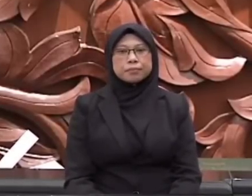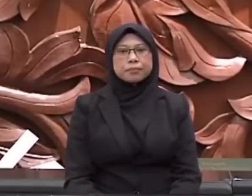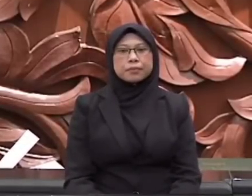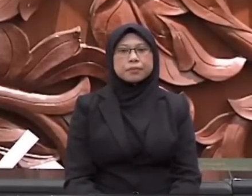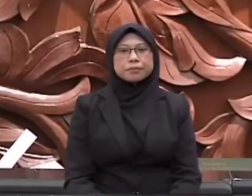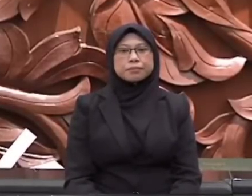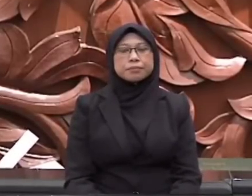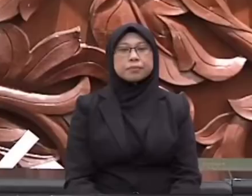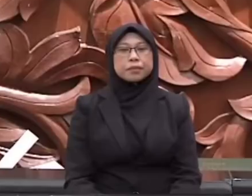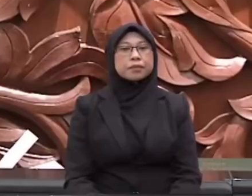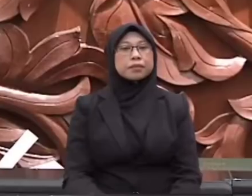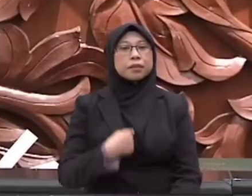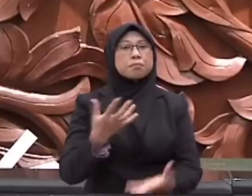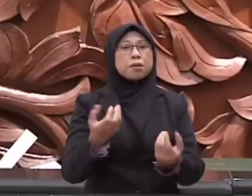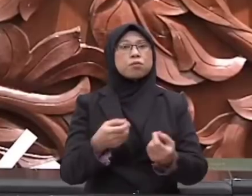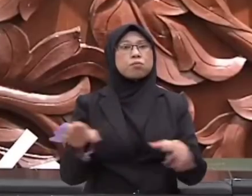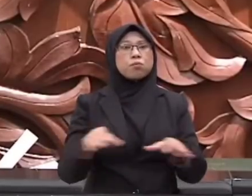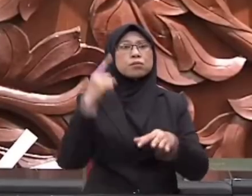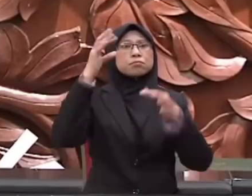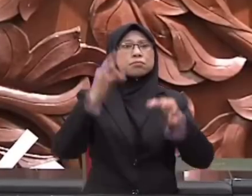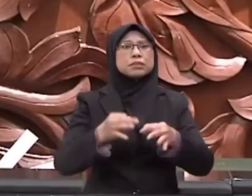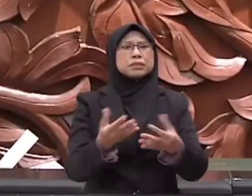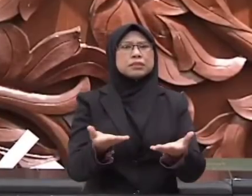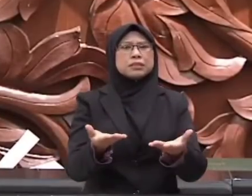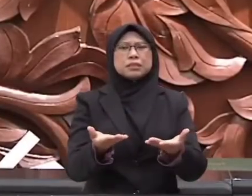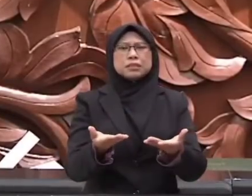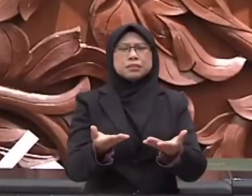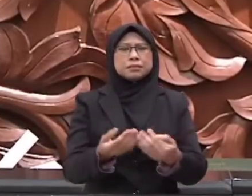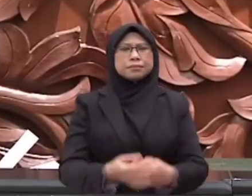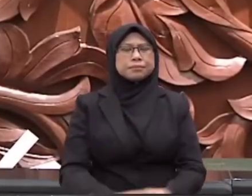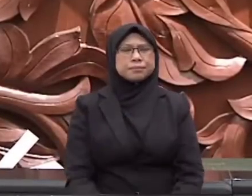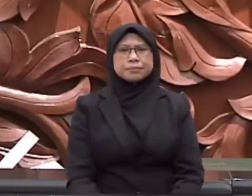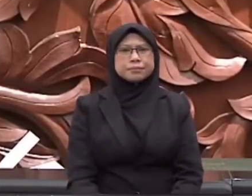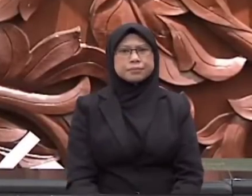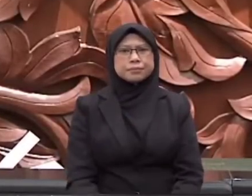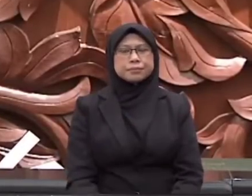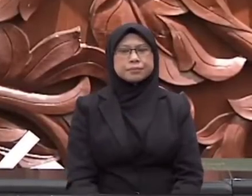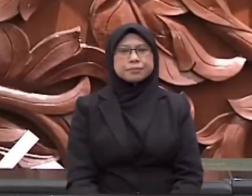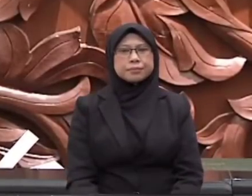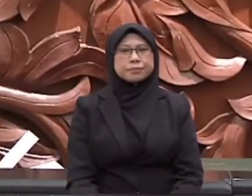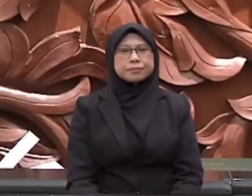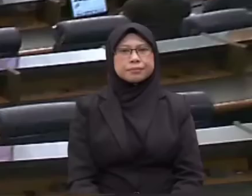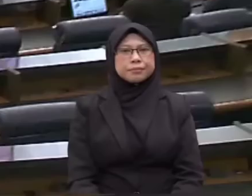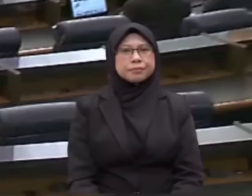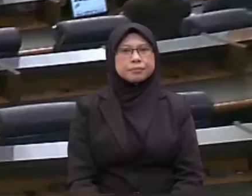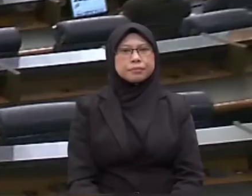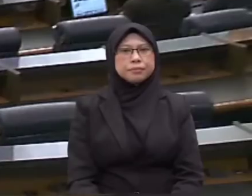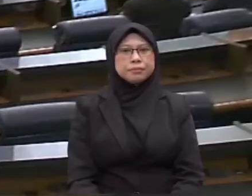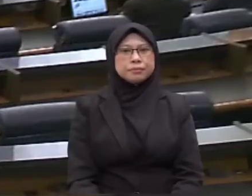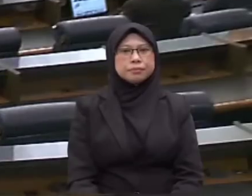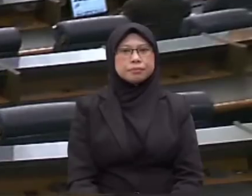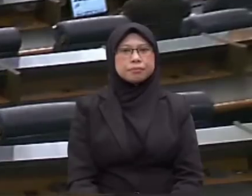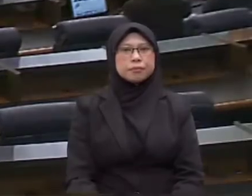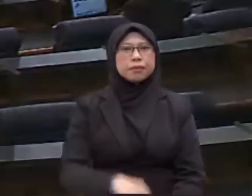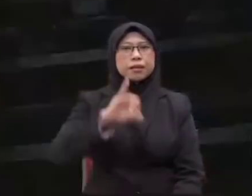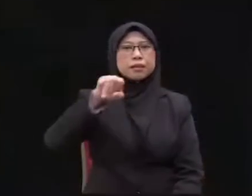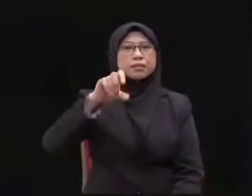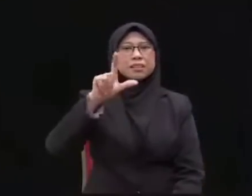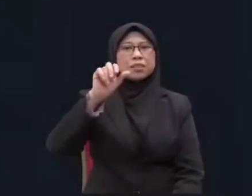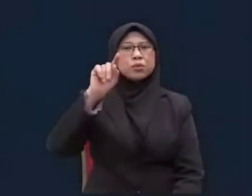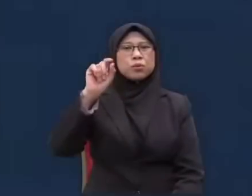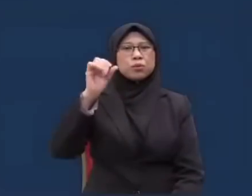Yeah, I want to make the decision, but you're tuduhan jahat. You lutong kacau. Lutong kacau, yeah.